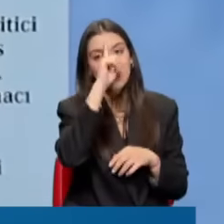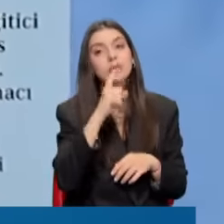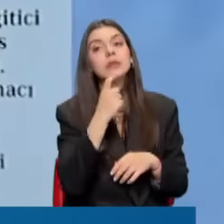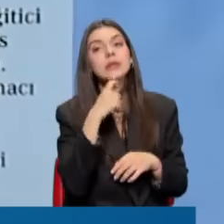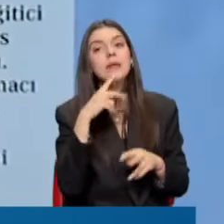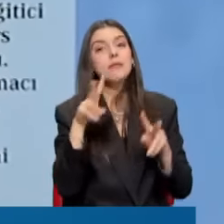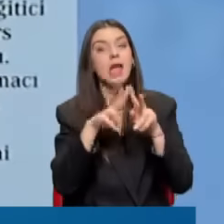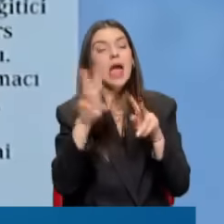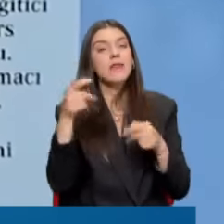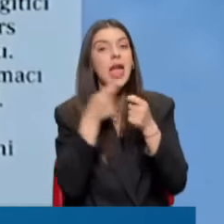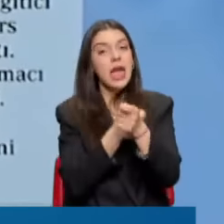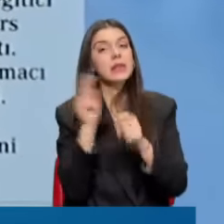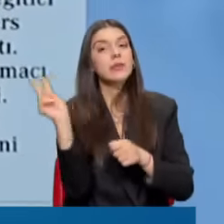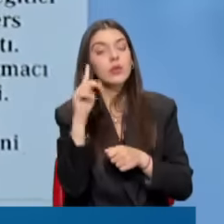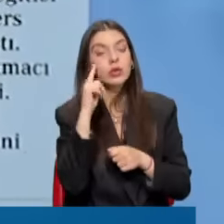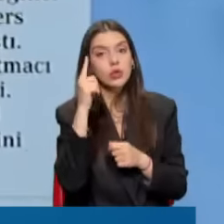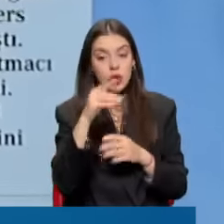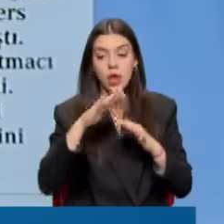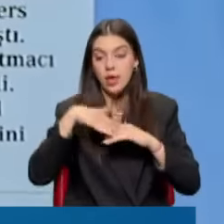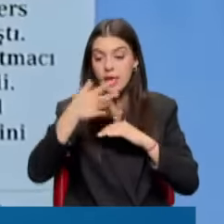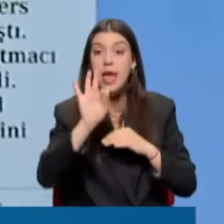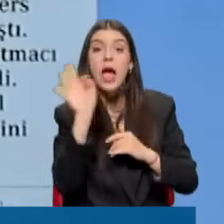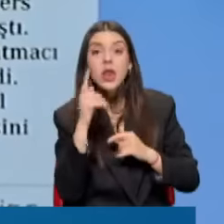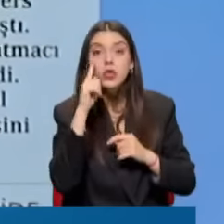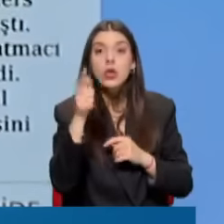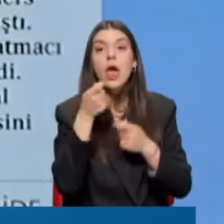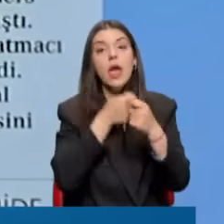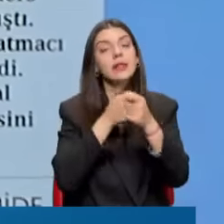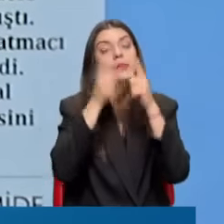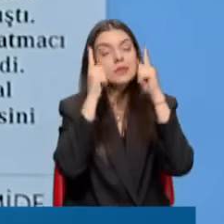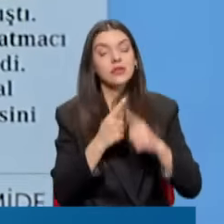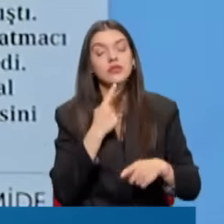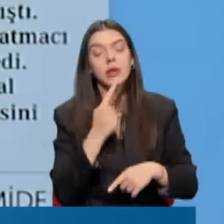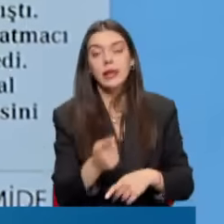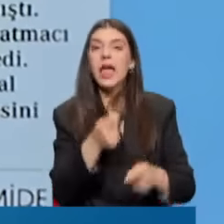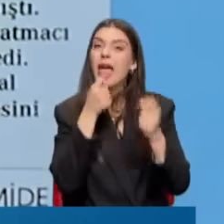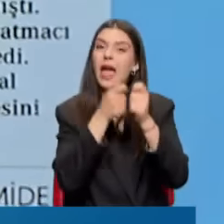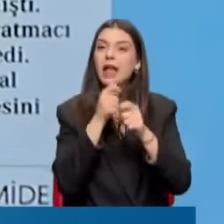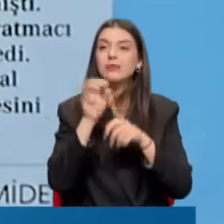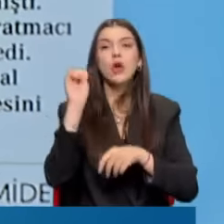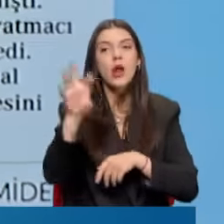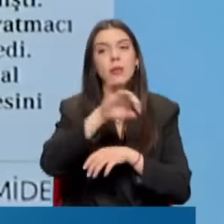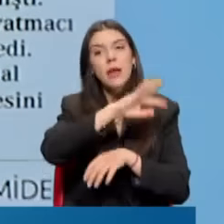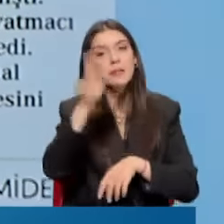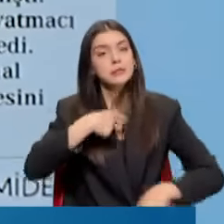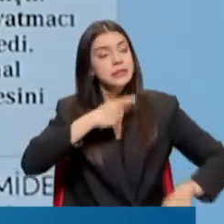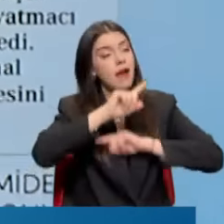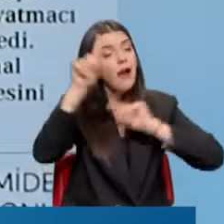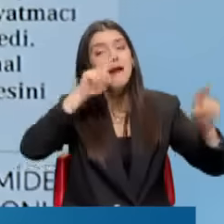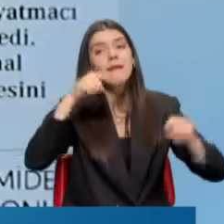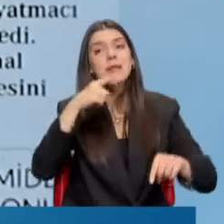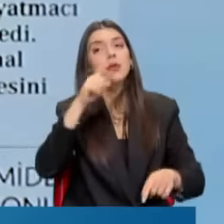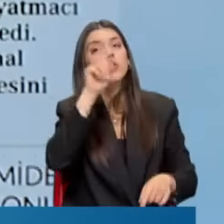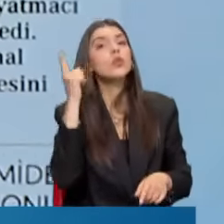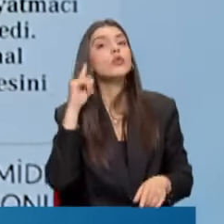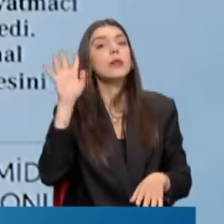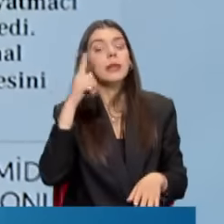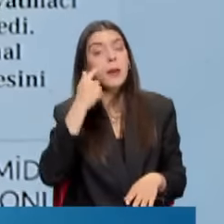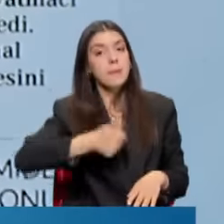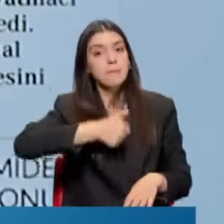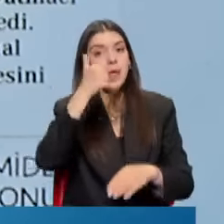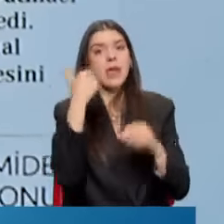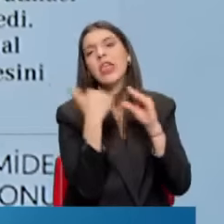gelecek eğitim öğretim döneminde uygulanacağı öğrenildi Eğitimciler itirazlarımız duyulmadı diyerek Bakanlığı